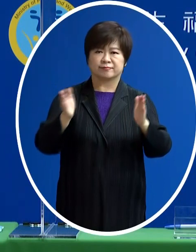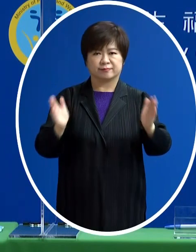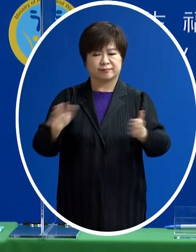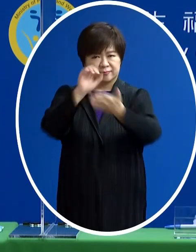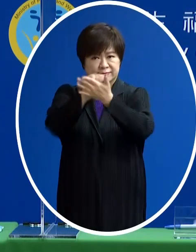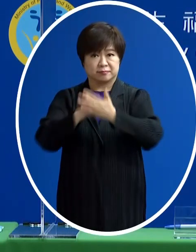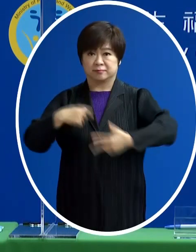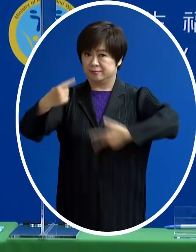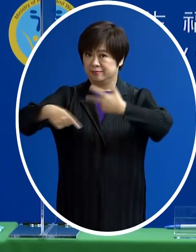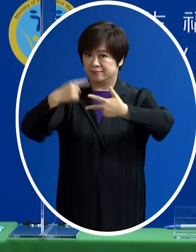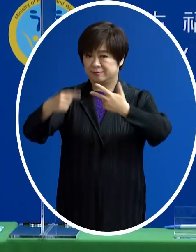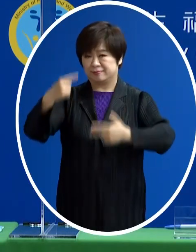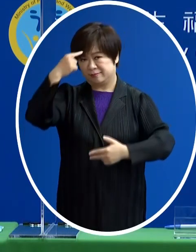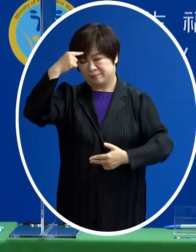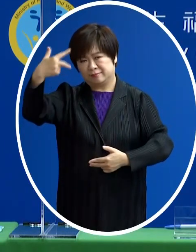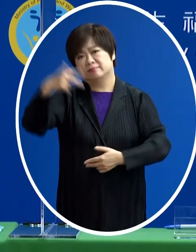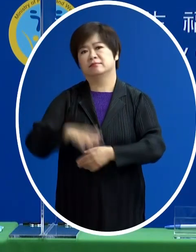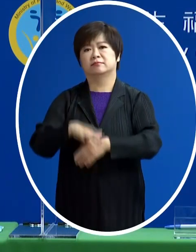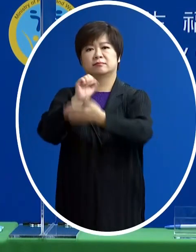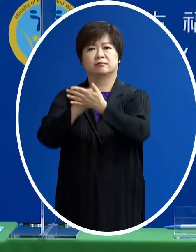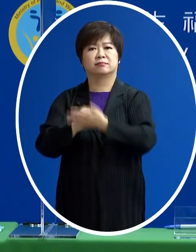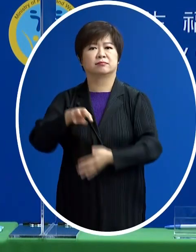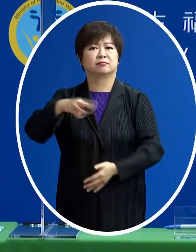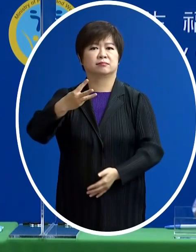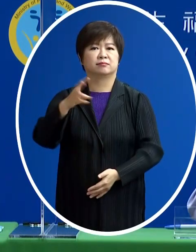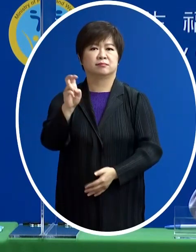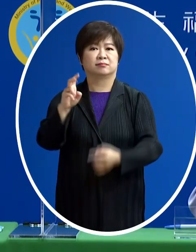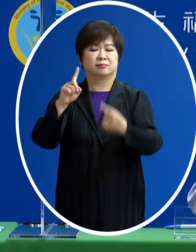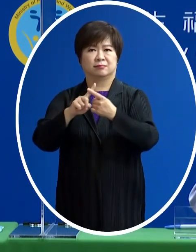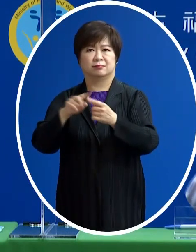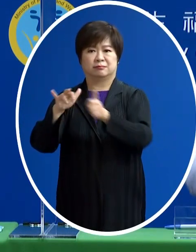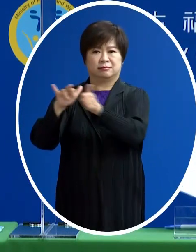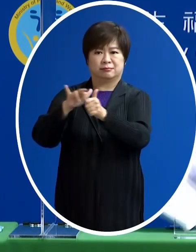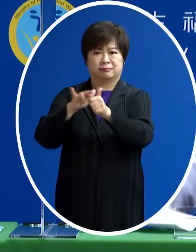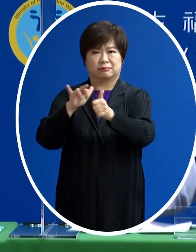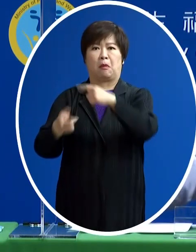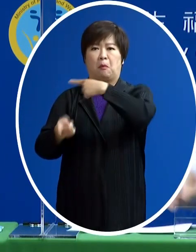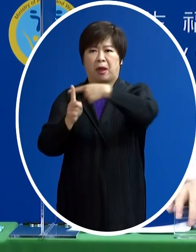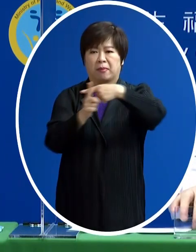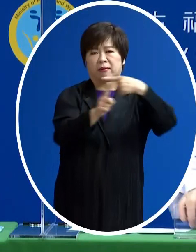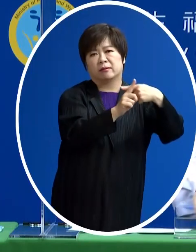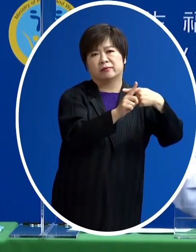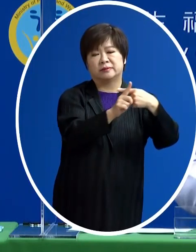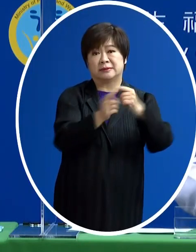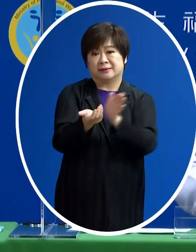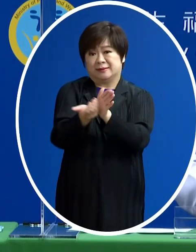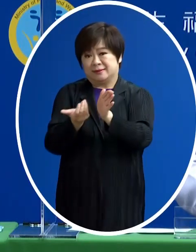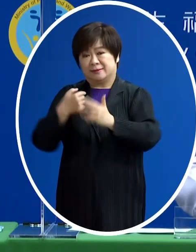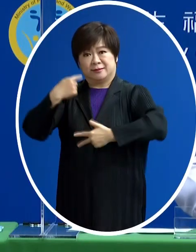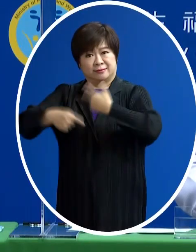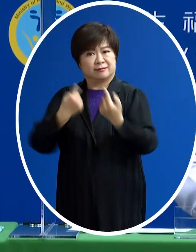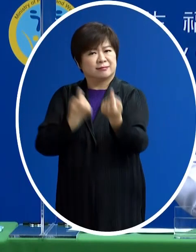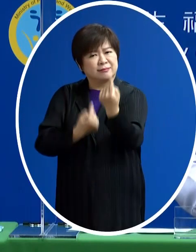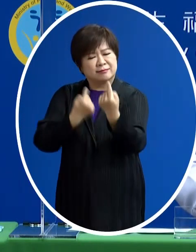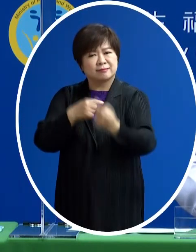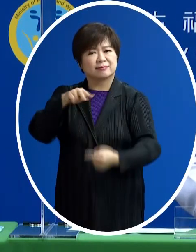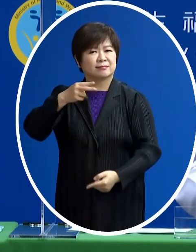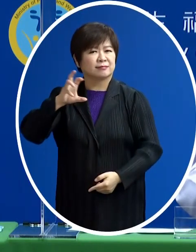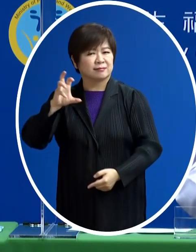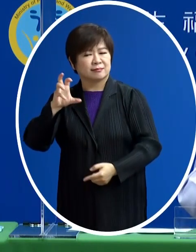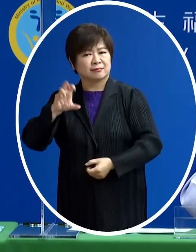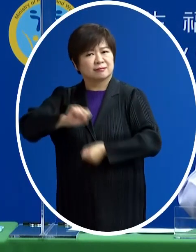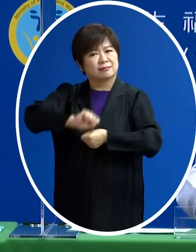大概一个礼拜七天哈，统计大概320个落地阳性确诊的哈，跟在前一周比哈，280个人增